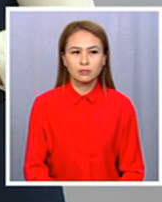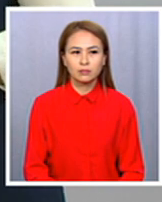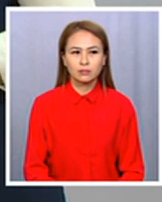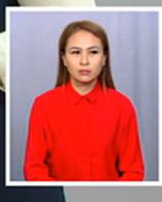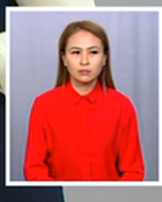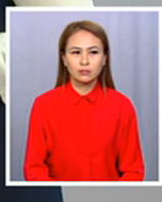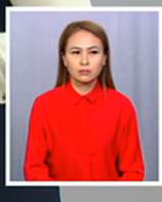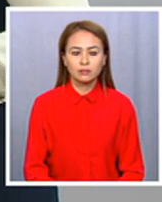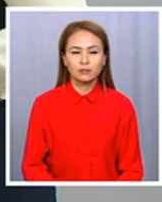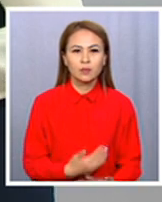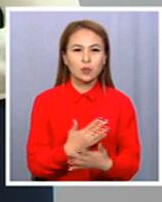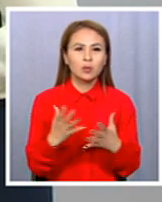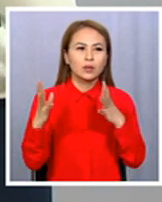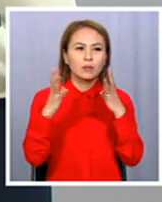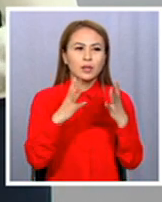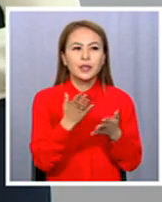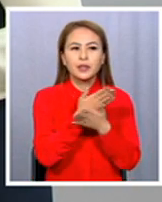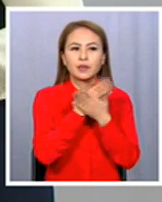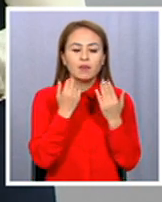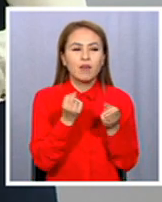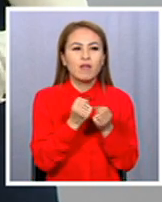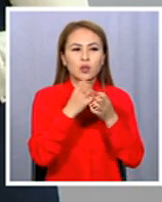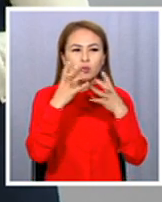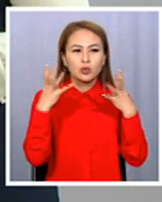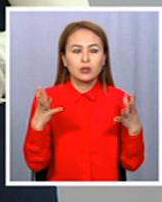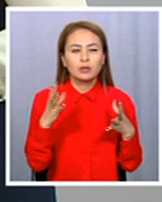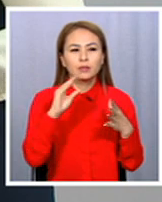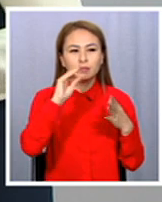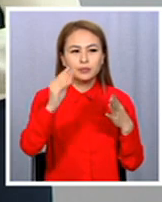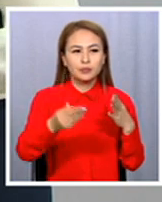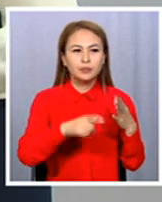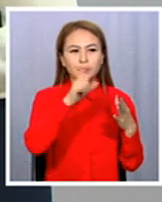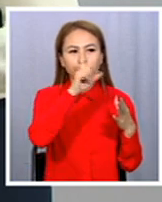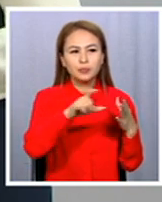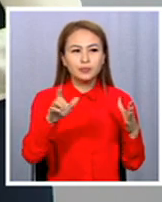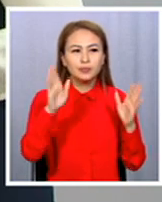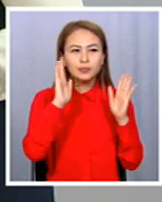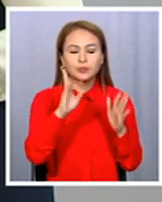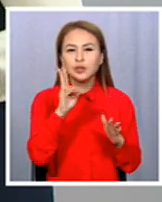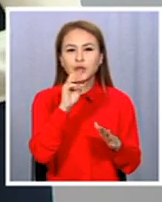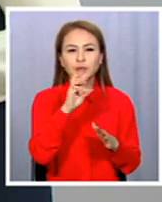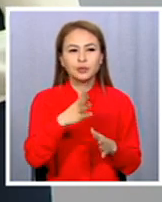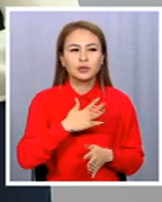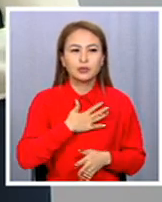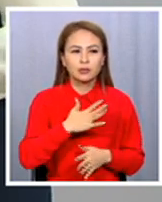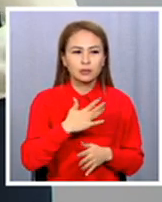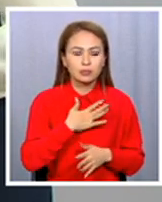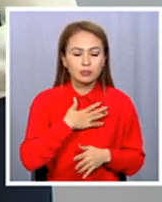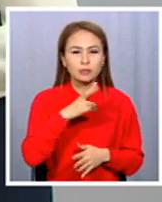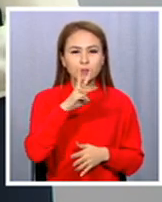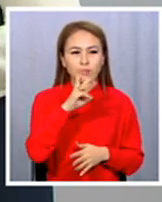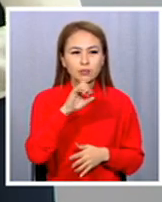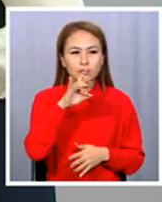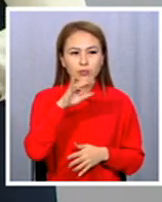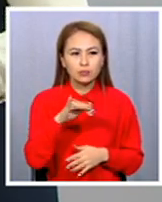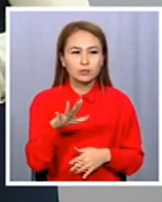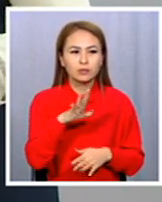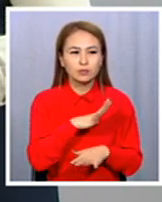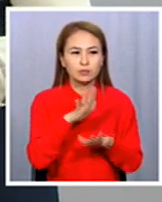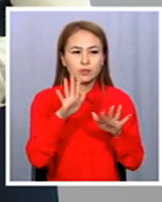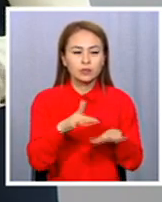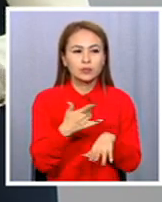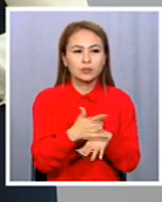У этой планеты нет воздушной оболочки. Людям будет нечем дышать. Меркурий